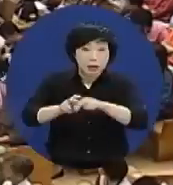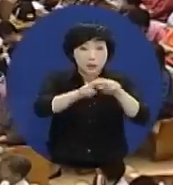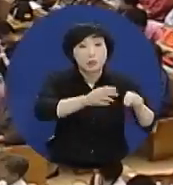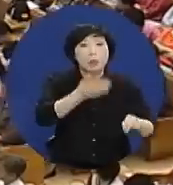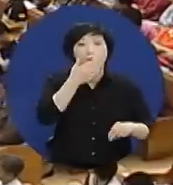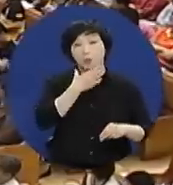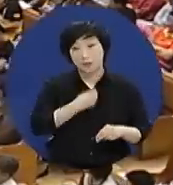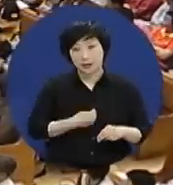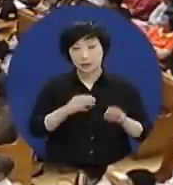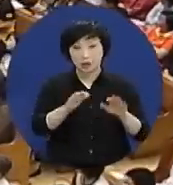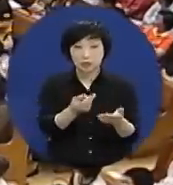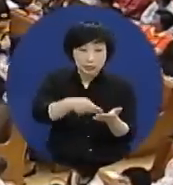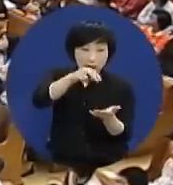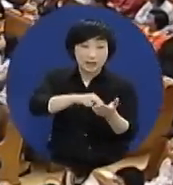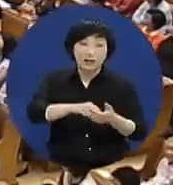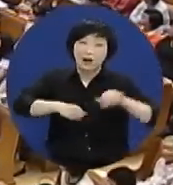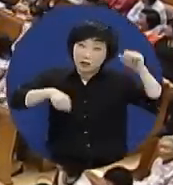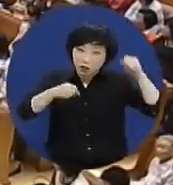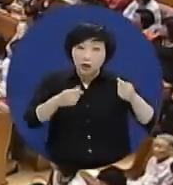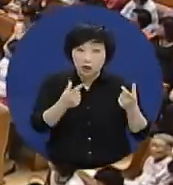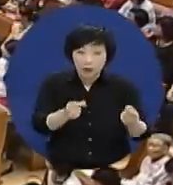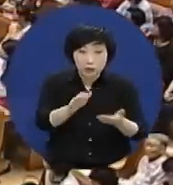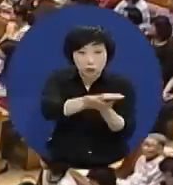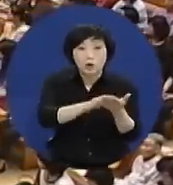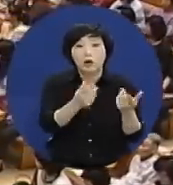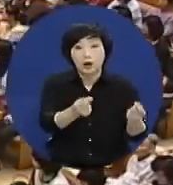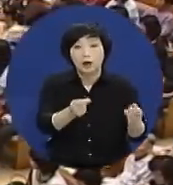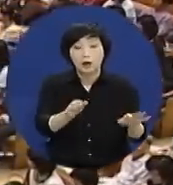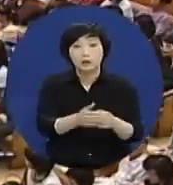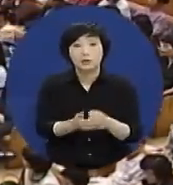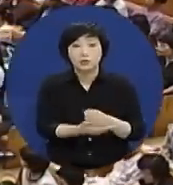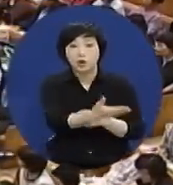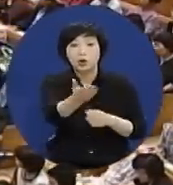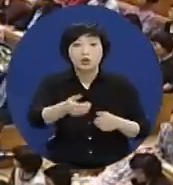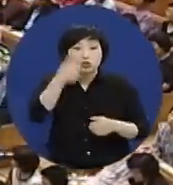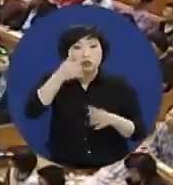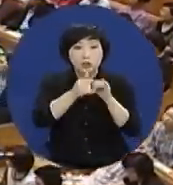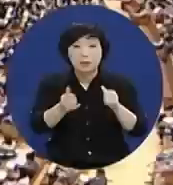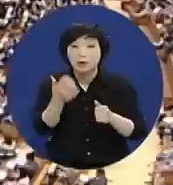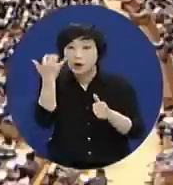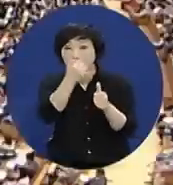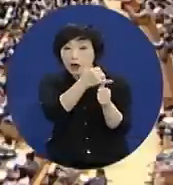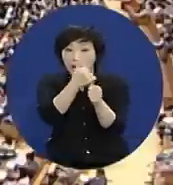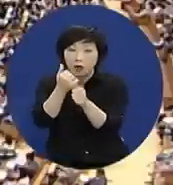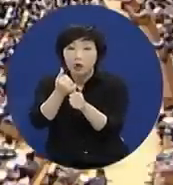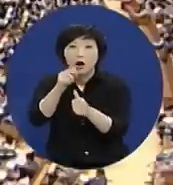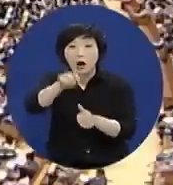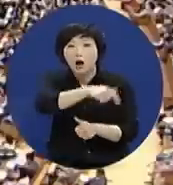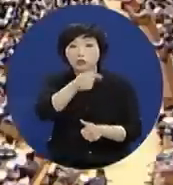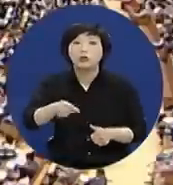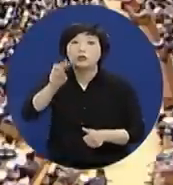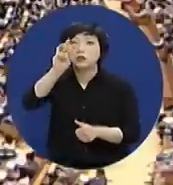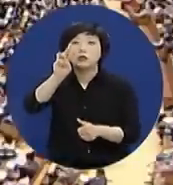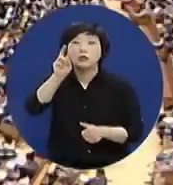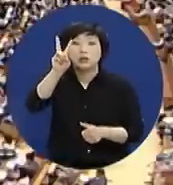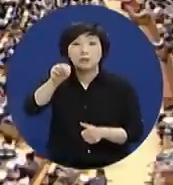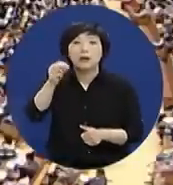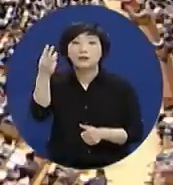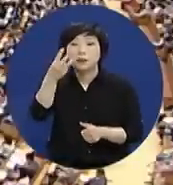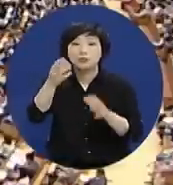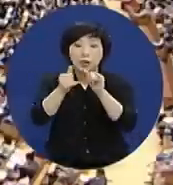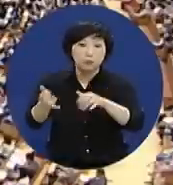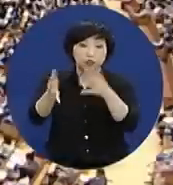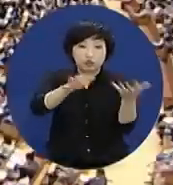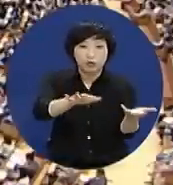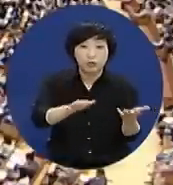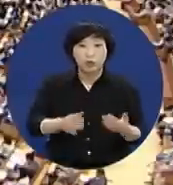が育ては飲み食いし盾は踊たと書いてありますまた私たちは彼らのある人たちが加をしたのに